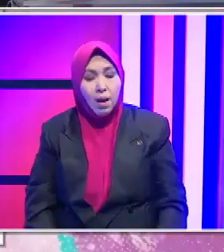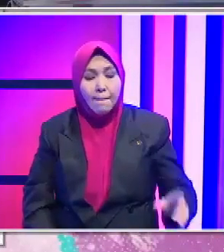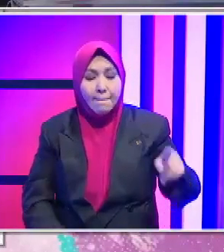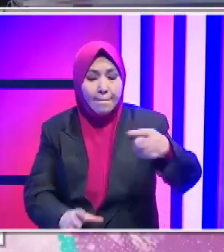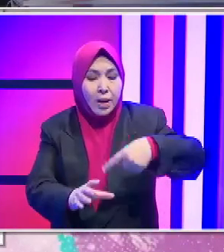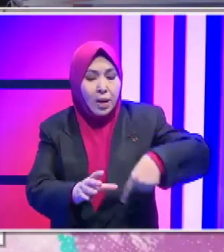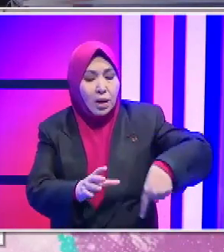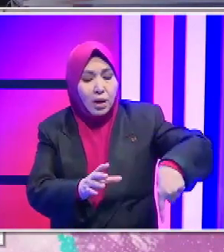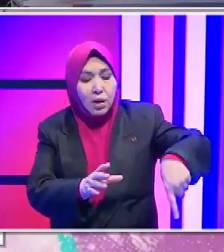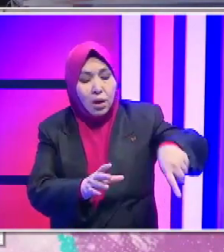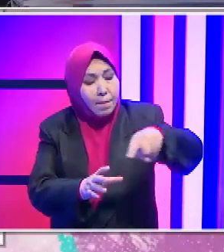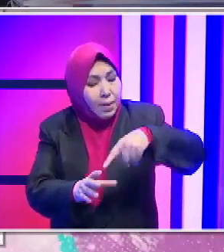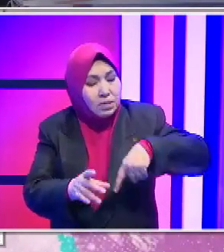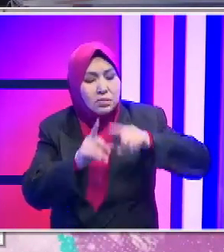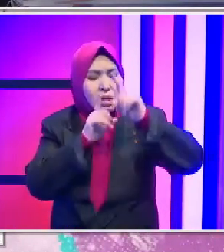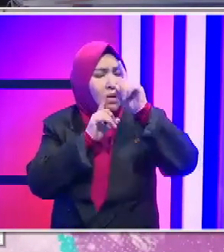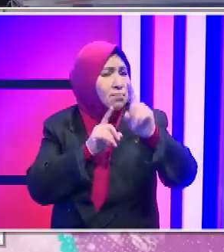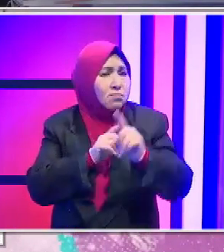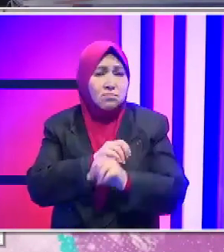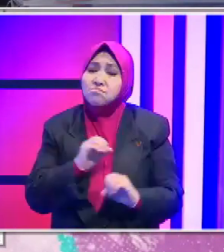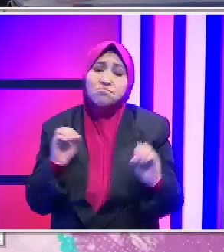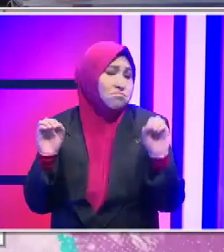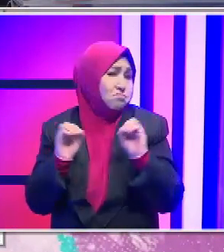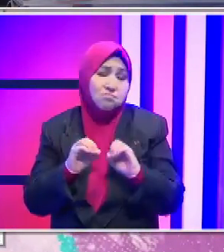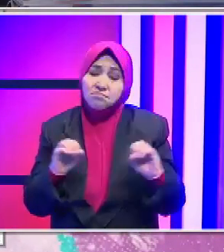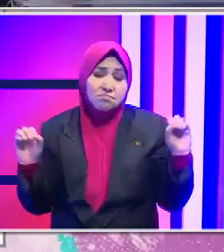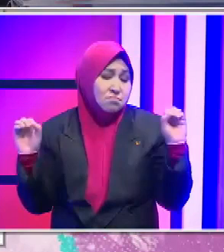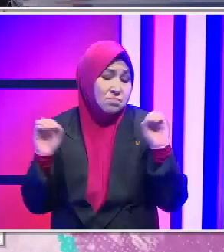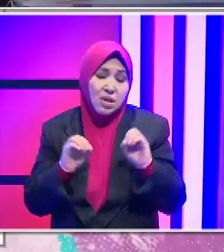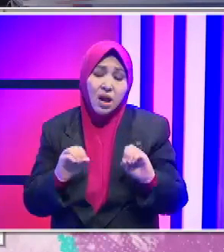قالوا بل وجدنا